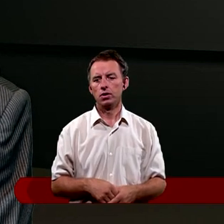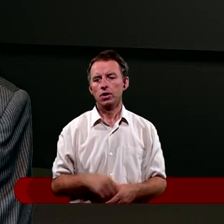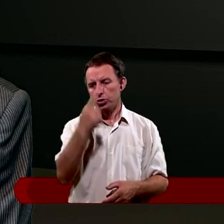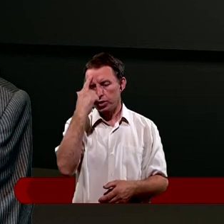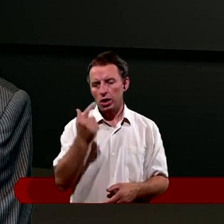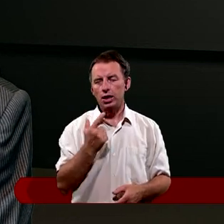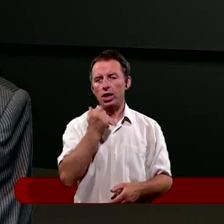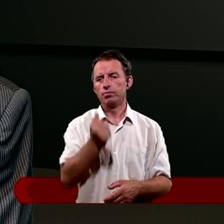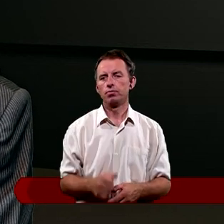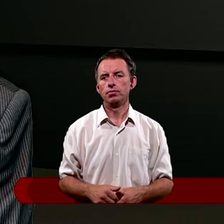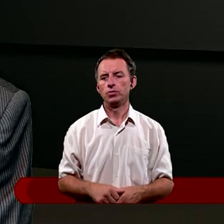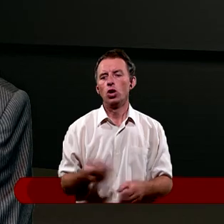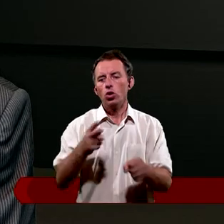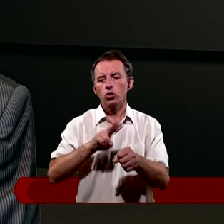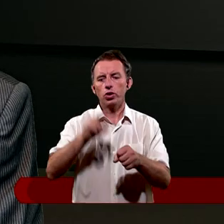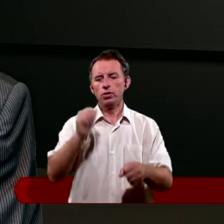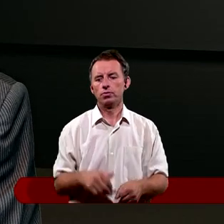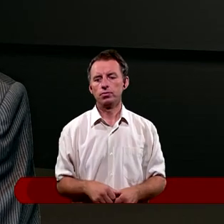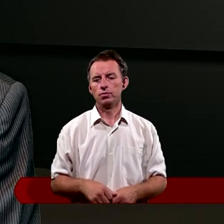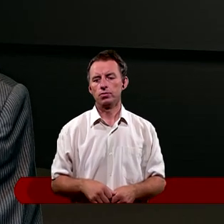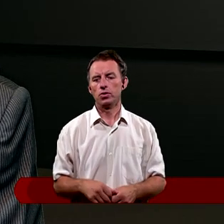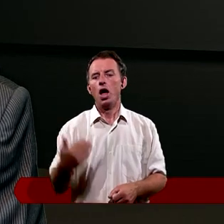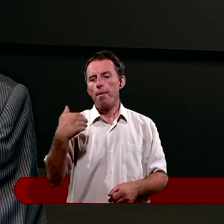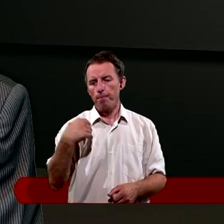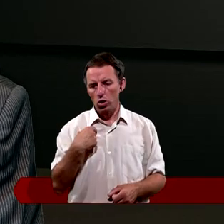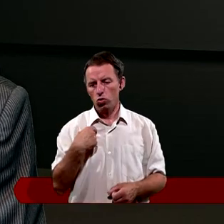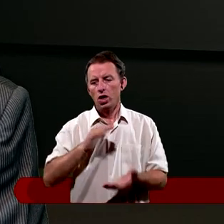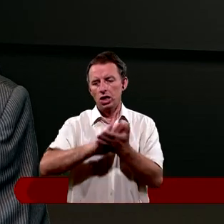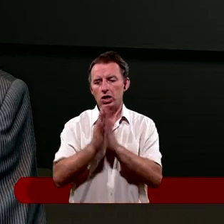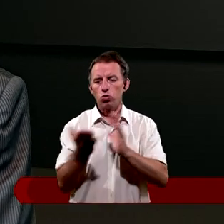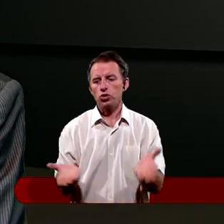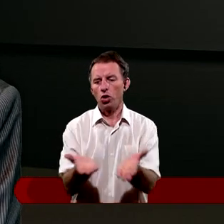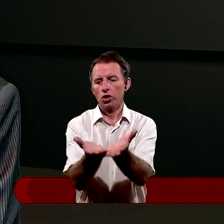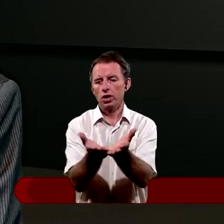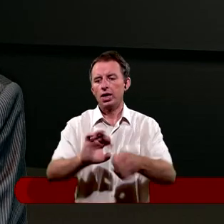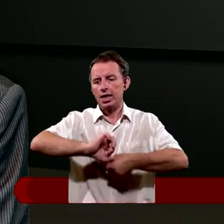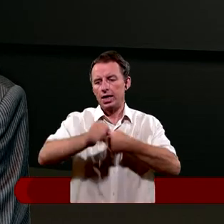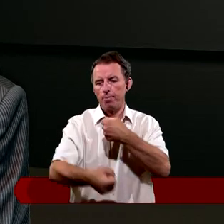cielca, który był